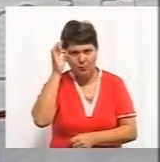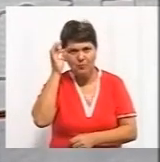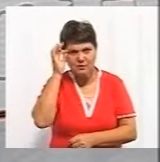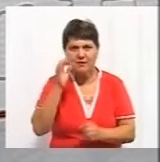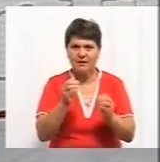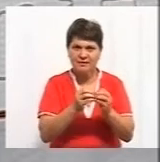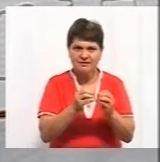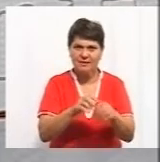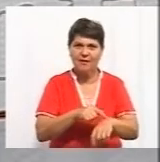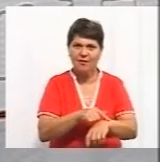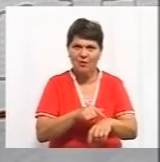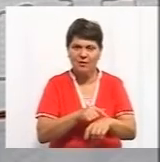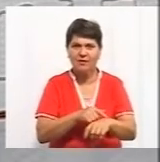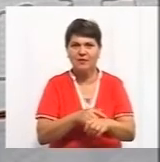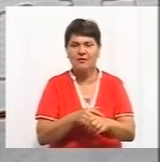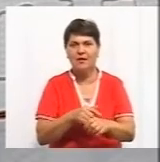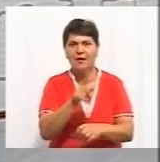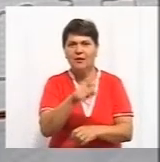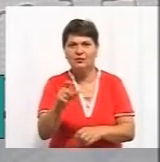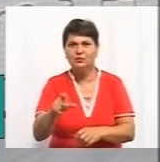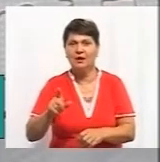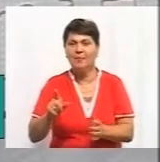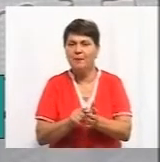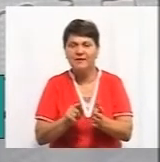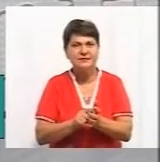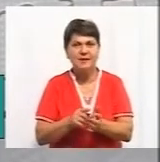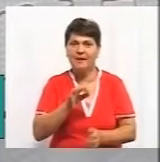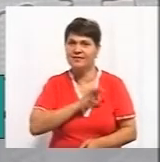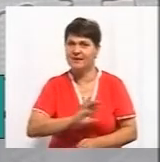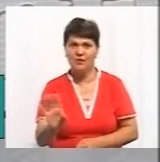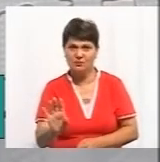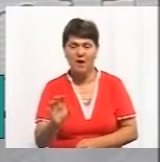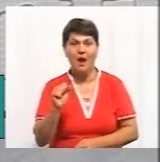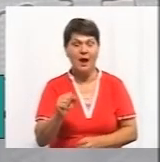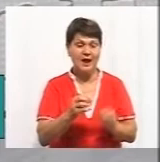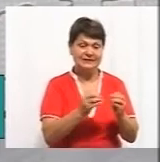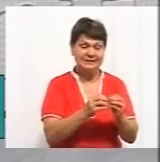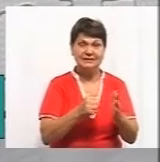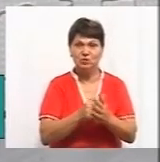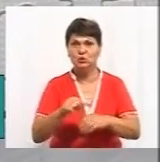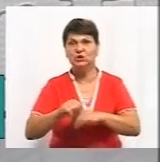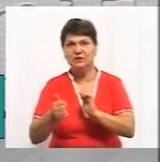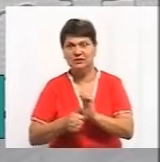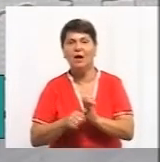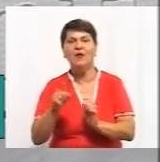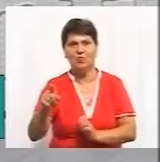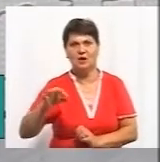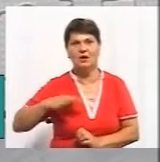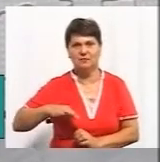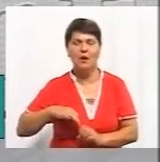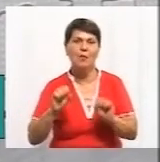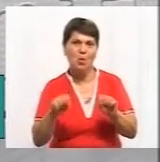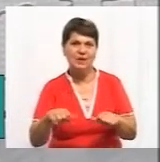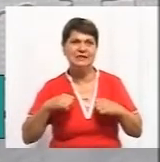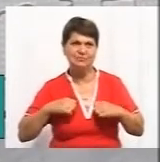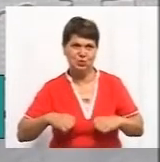години, пільгові категорії не користувалися транспортом, а з 10-ї до 16-ї години вони могли